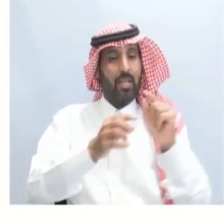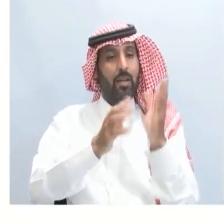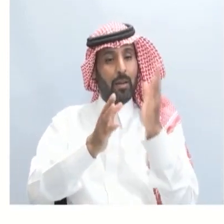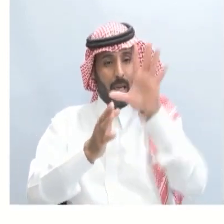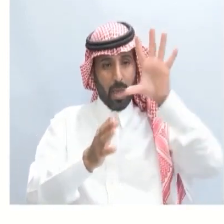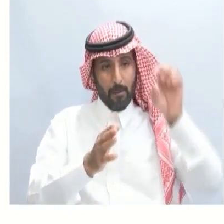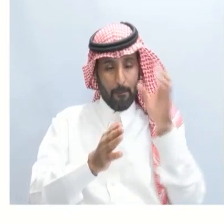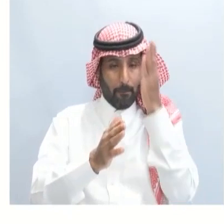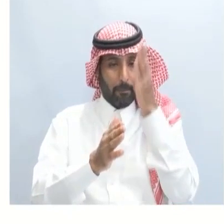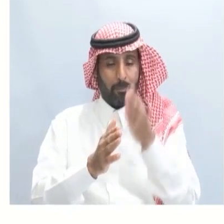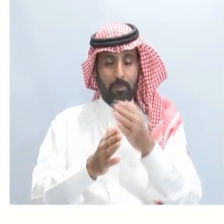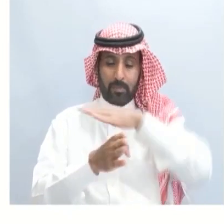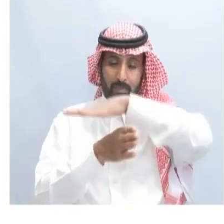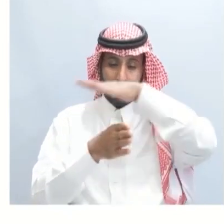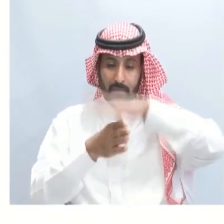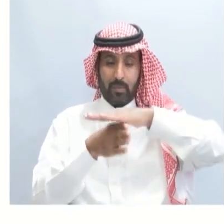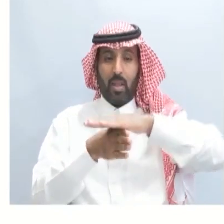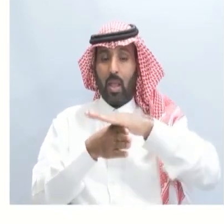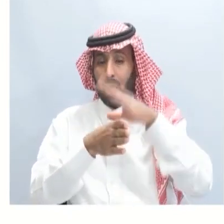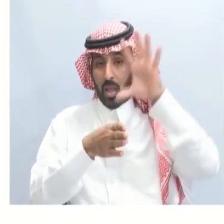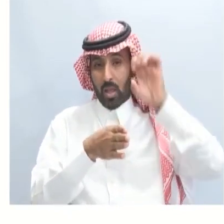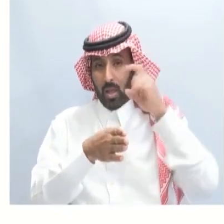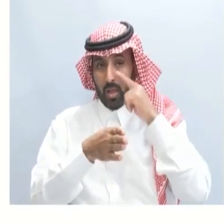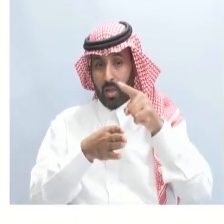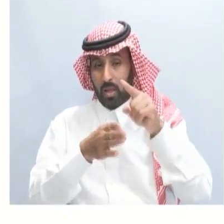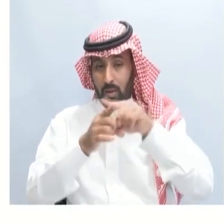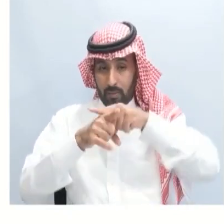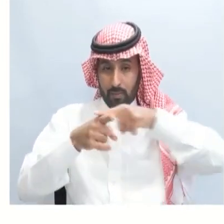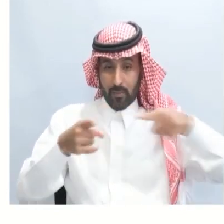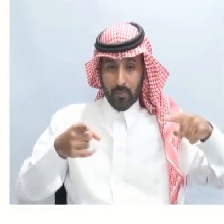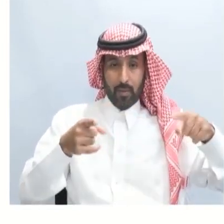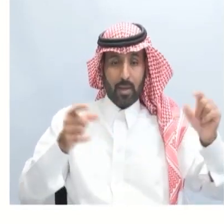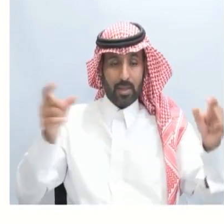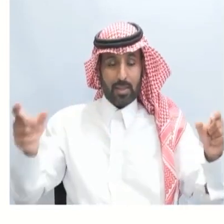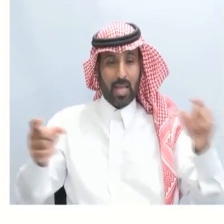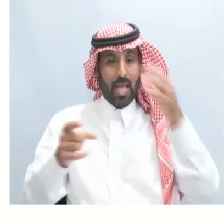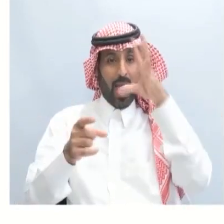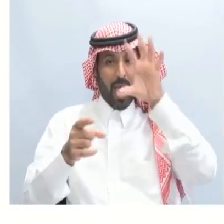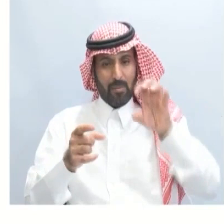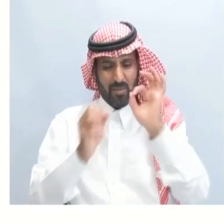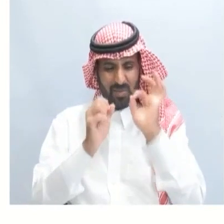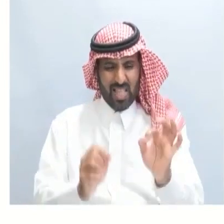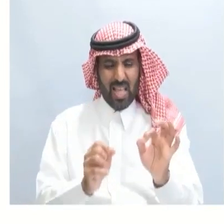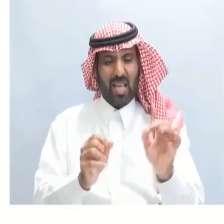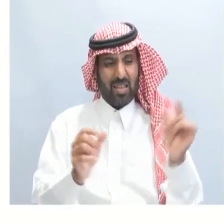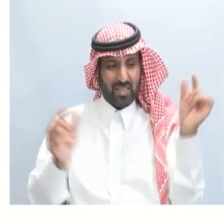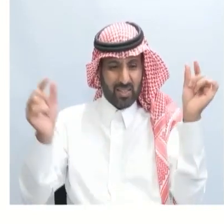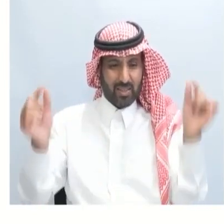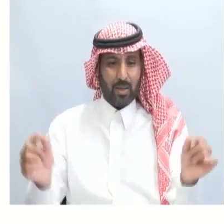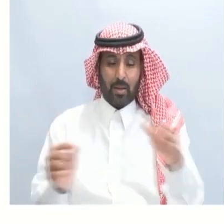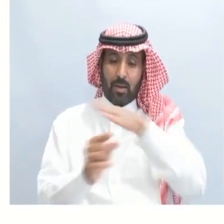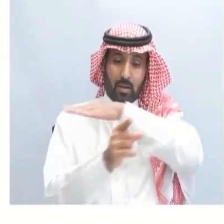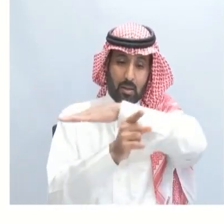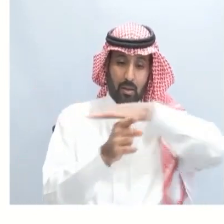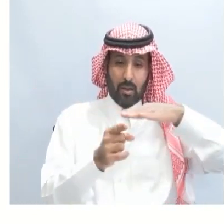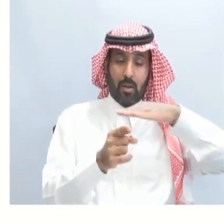50 فقمت تعليقها كما ترى من منتصفها من ال 50 بالضبط وعلقتها بهذا الشكل